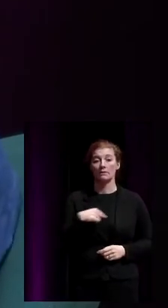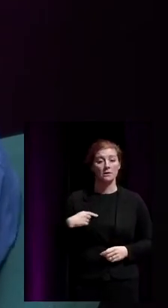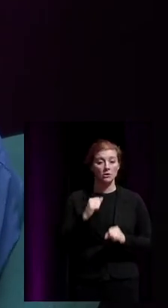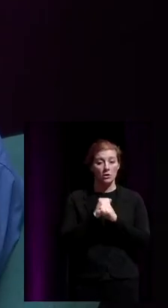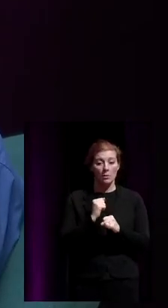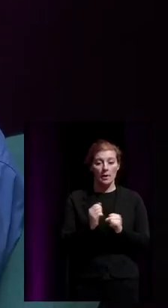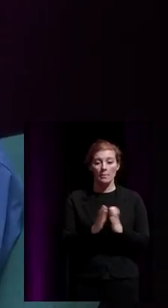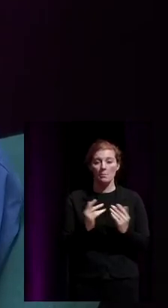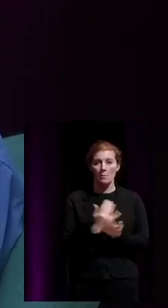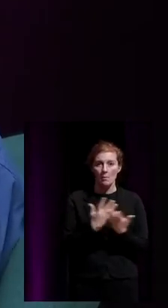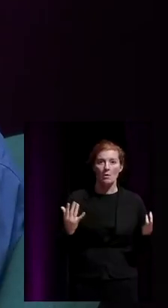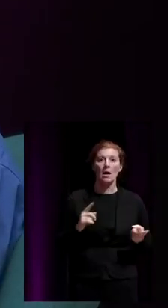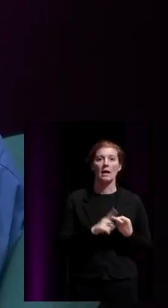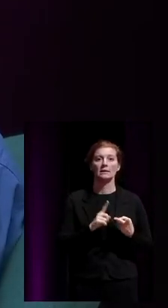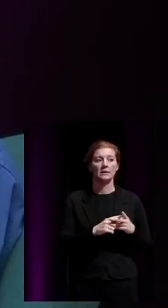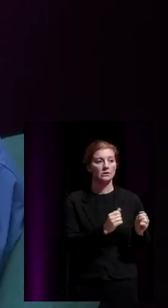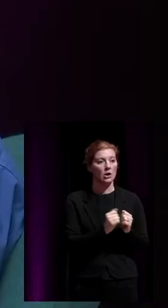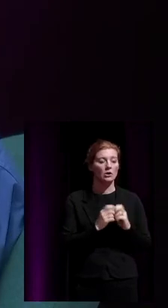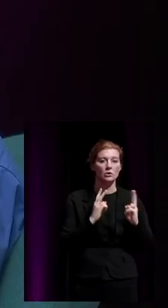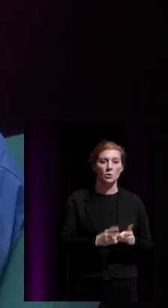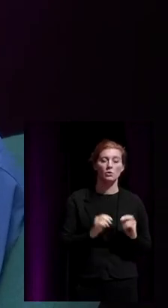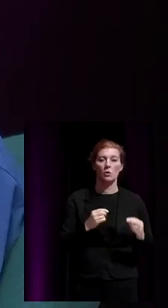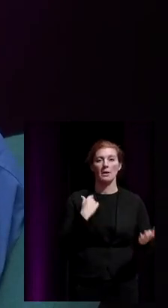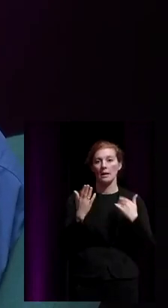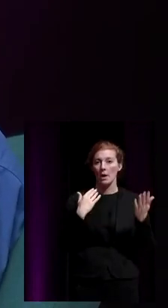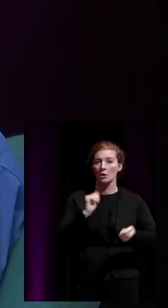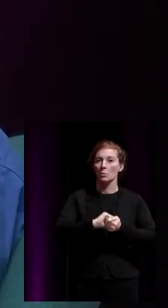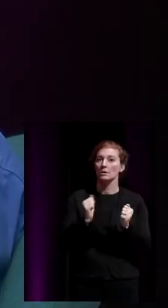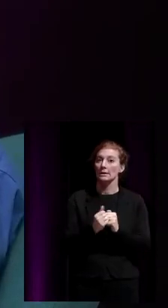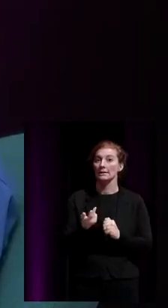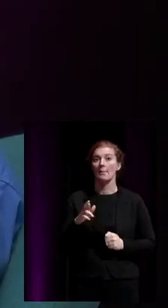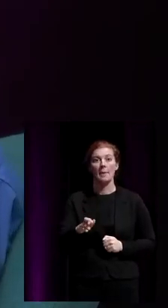många andra som det klimatpolitiska rådet då. Varför har vi inte